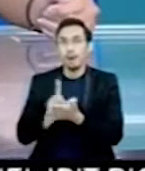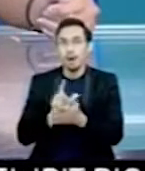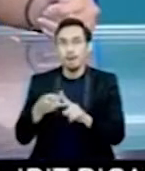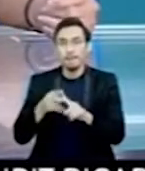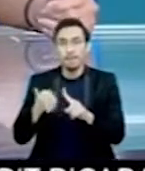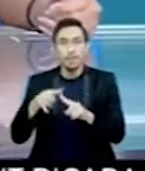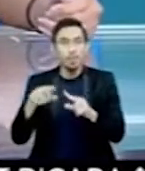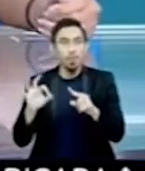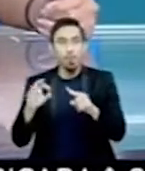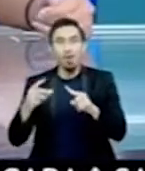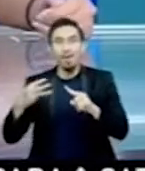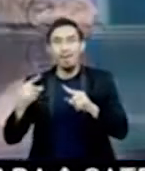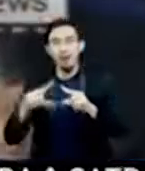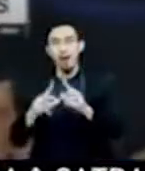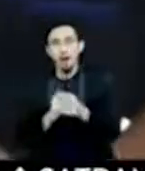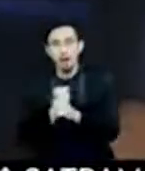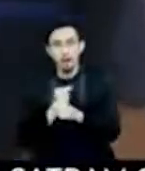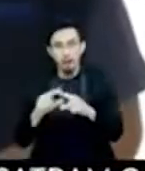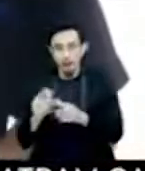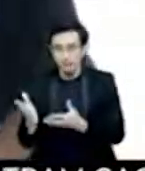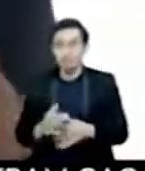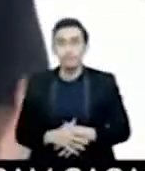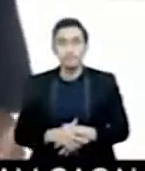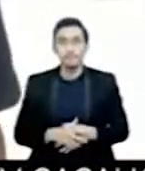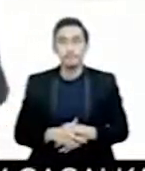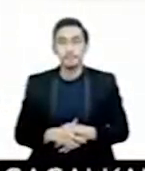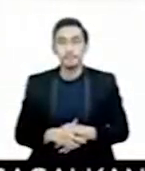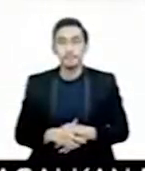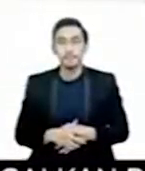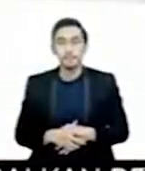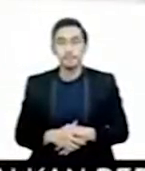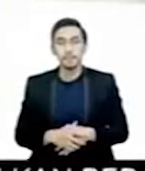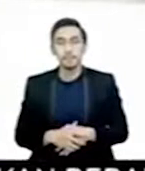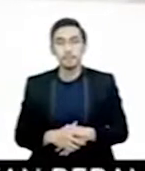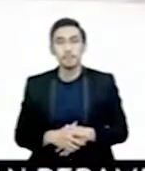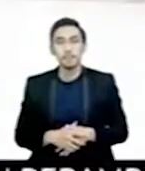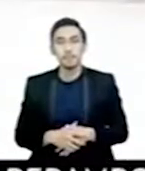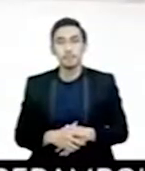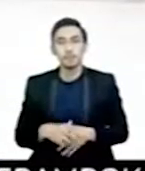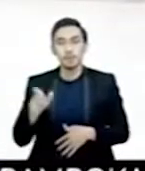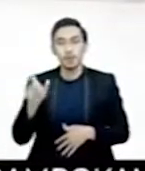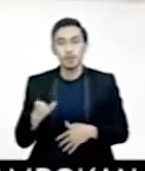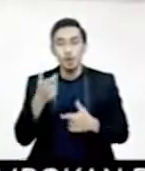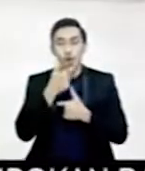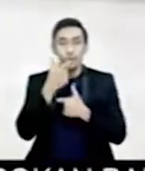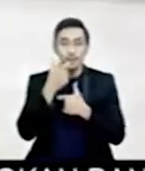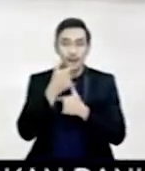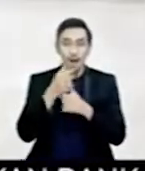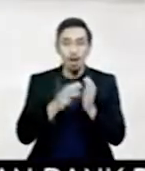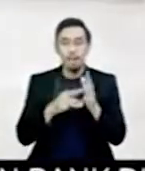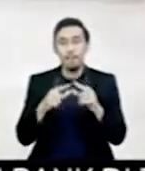Metro Jaya. Ya baik pemirsa, dapat kami laporkan bahwa komika Marcel Widianto memenuhi panggilan